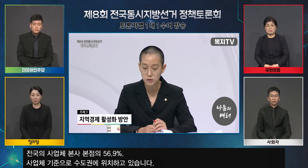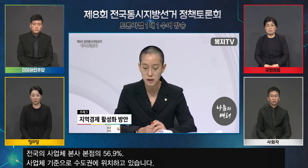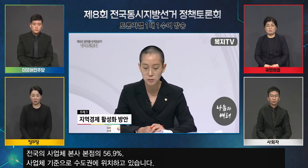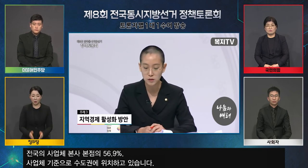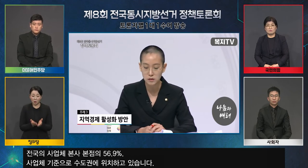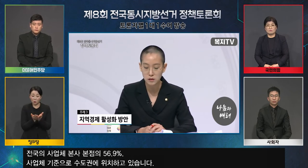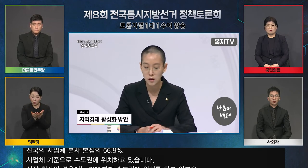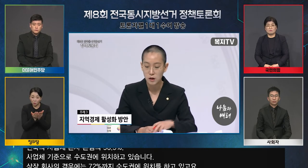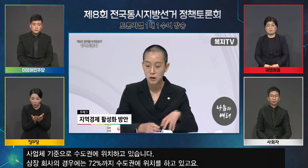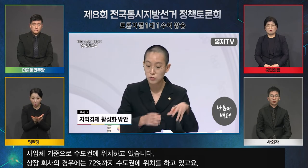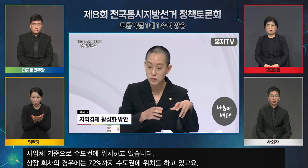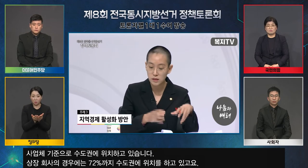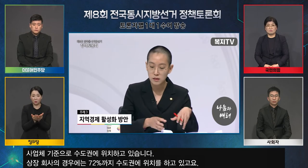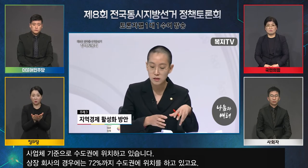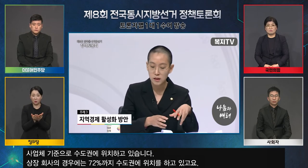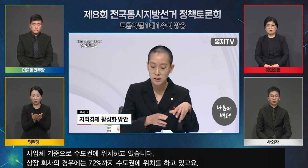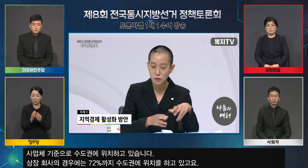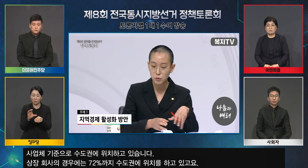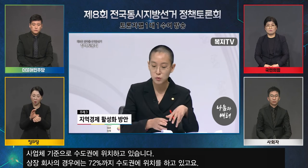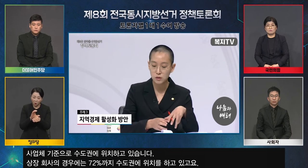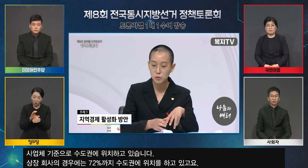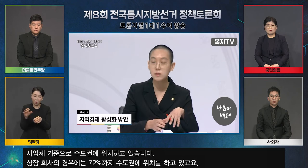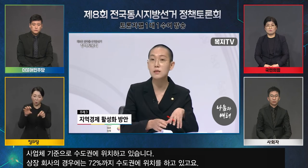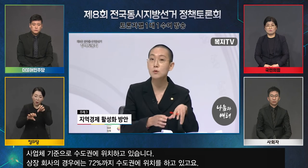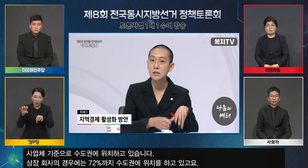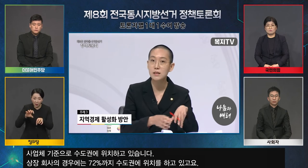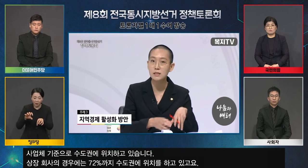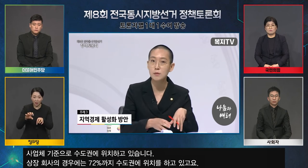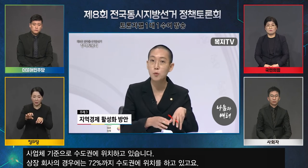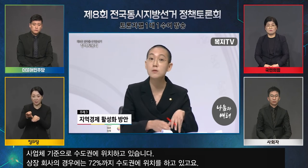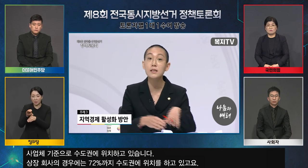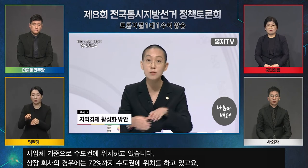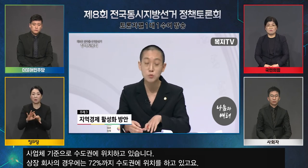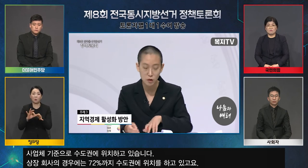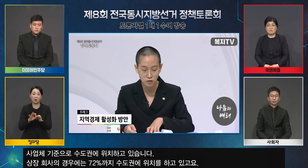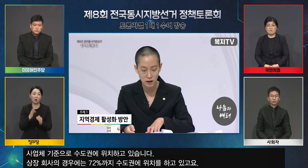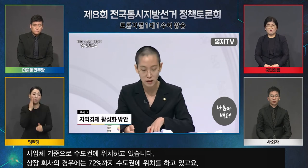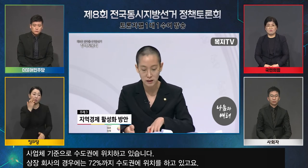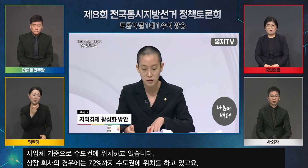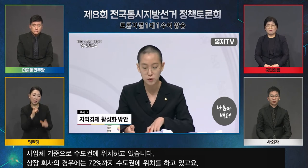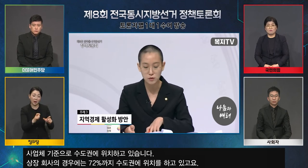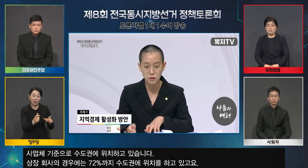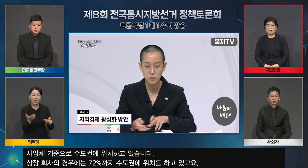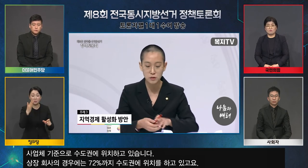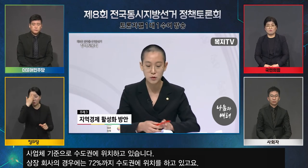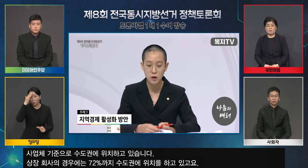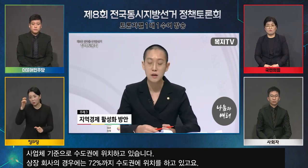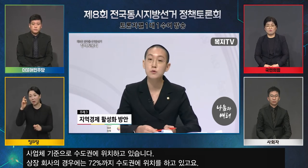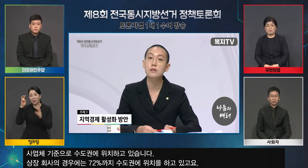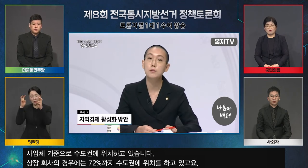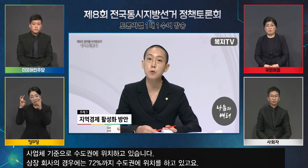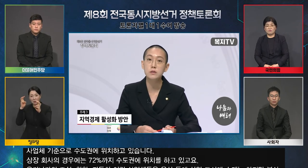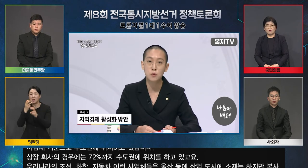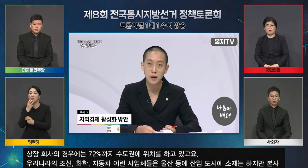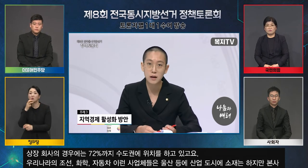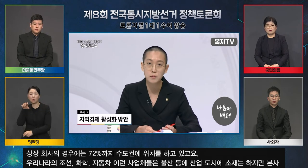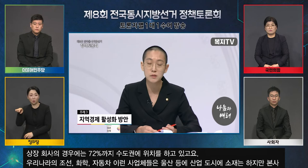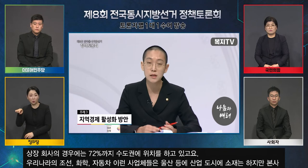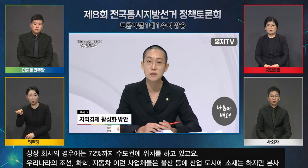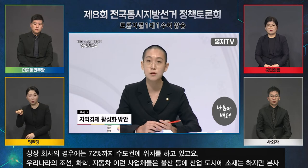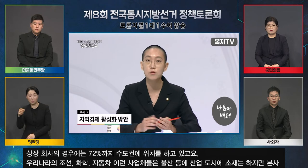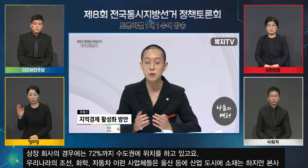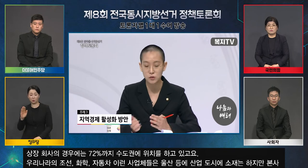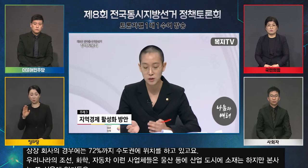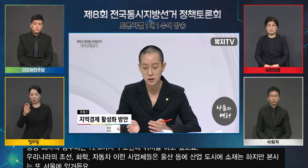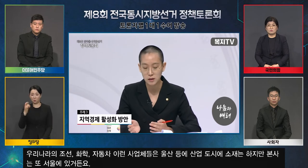자동차 이런 사업체들은 울산 등의 산업도시에 소재는 하지만 본사는 또 서울에 있거든요. 그래서 최근에 포스코가